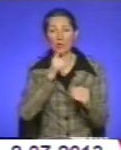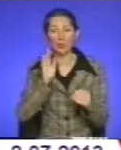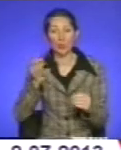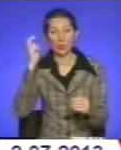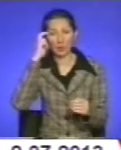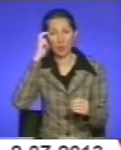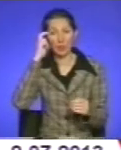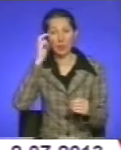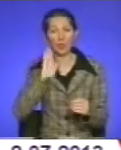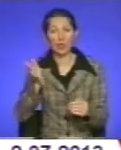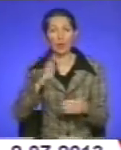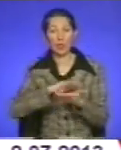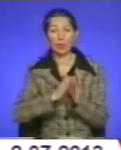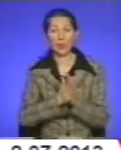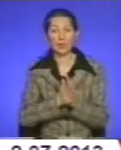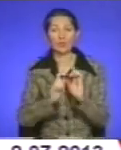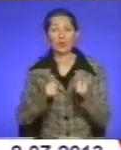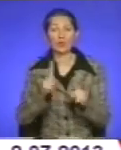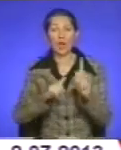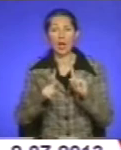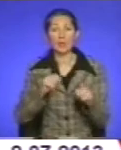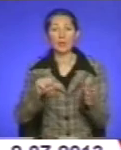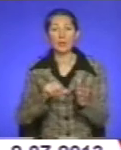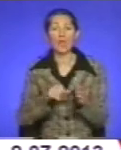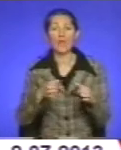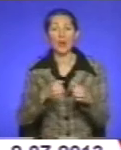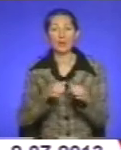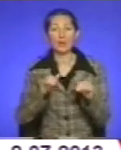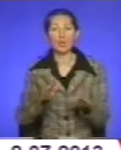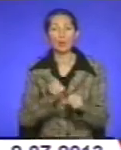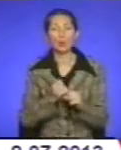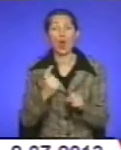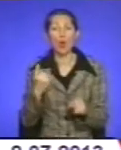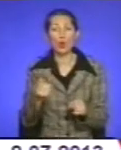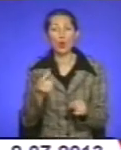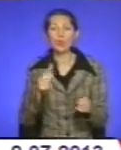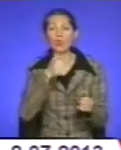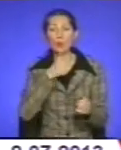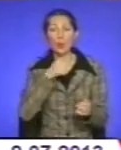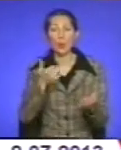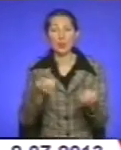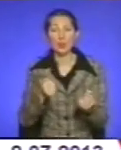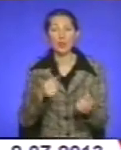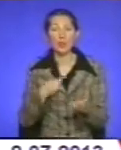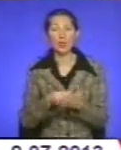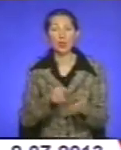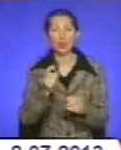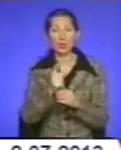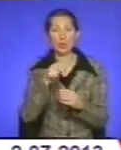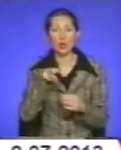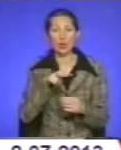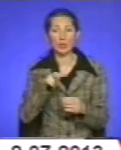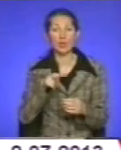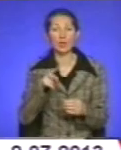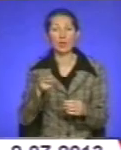будемо домовлятися. На Погоджувальній Раді представники фракції вирішили зробити ще одну спробу прийняти бюджет 11 липня. Правда, як повідомив